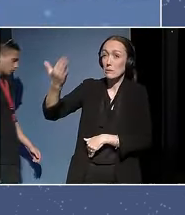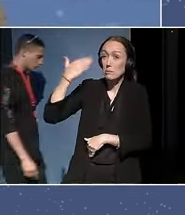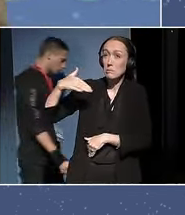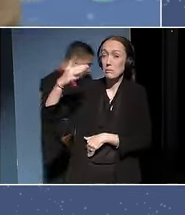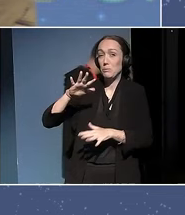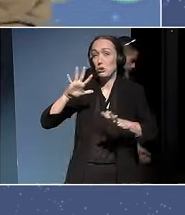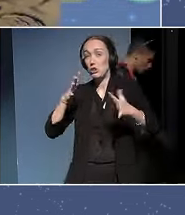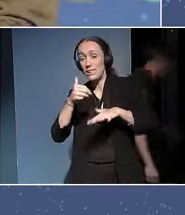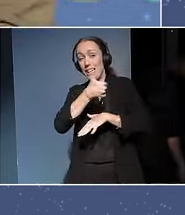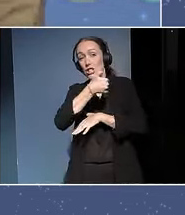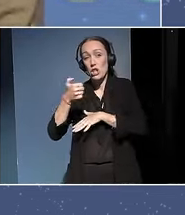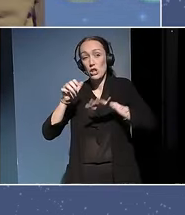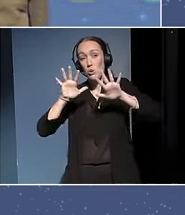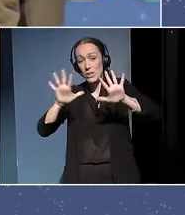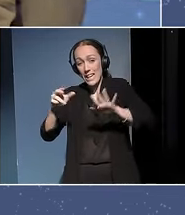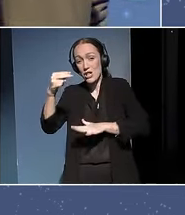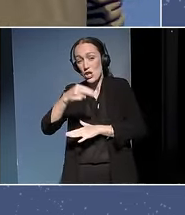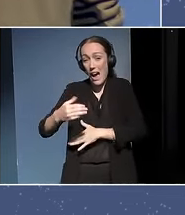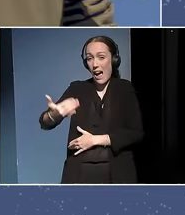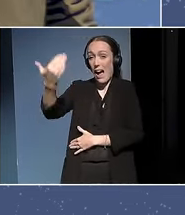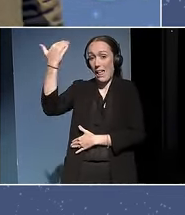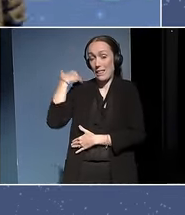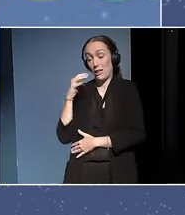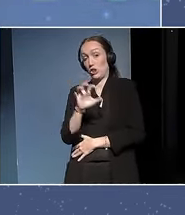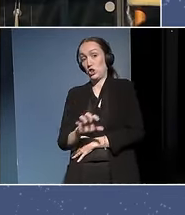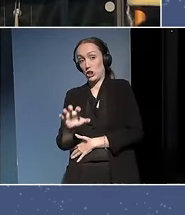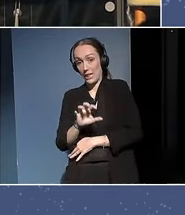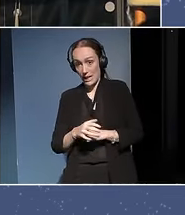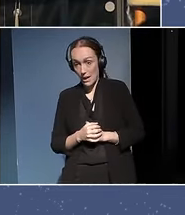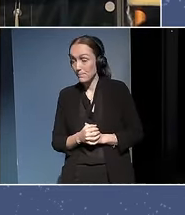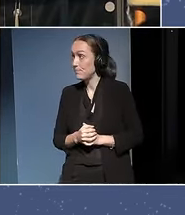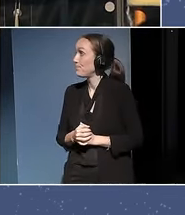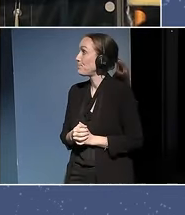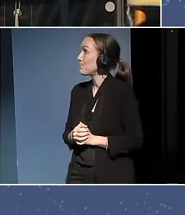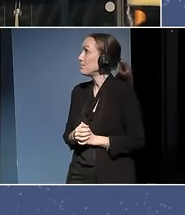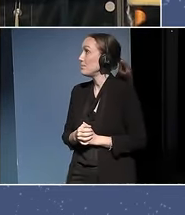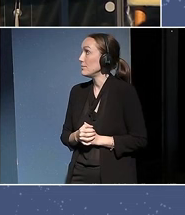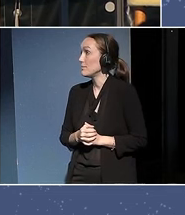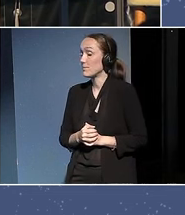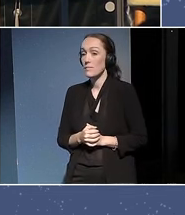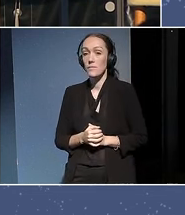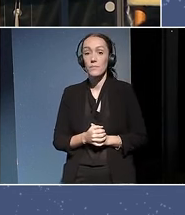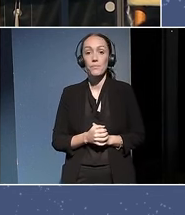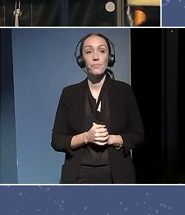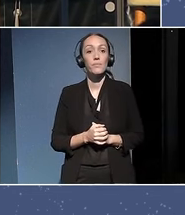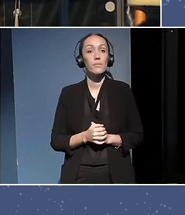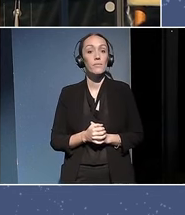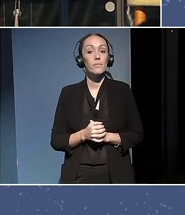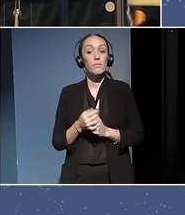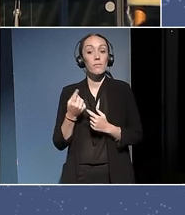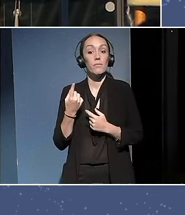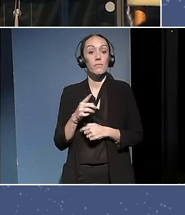110 anni fa arrotondiamo ok e stiamo parlando di un